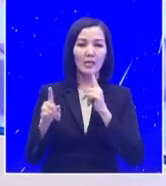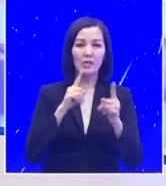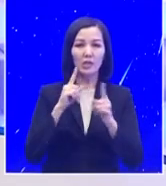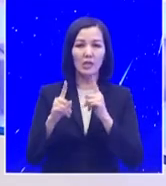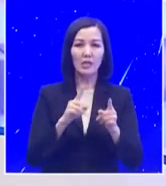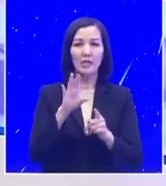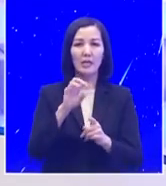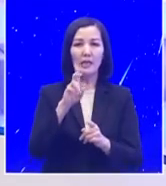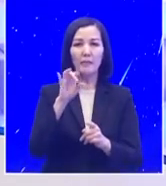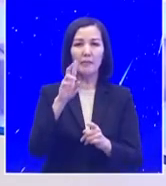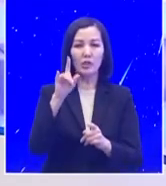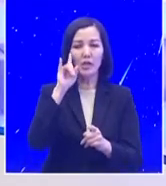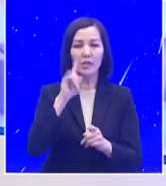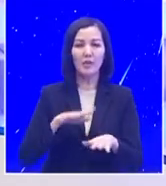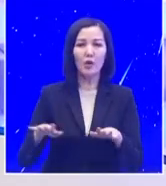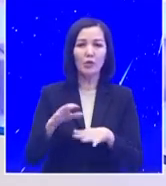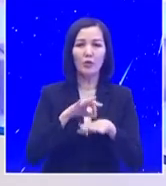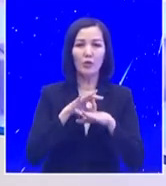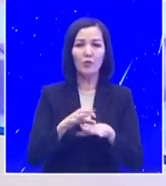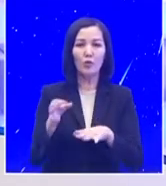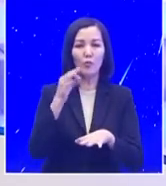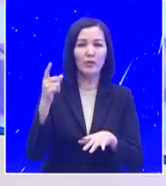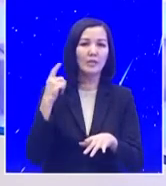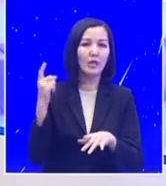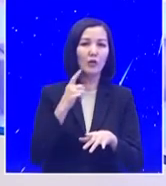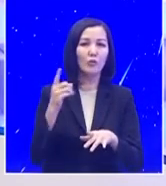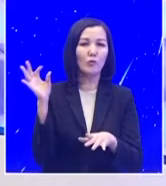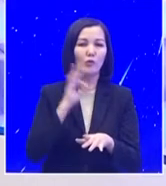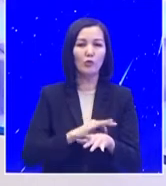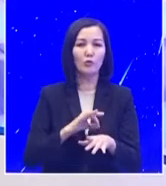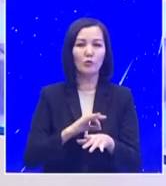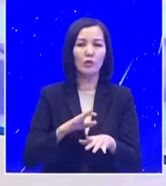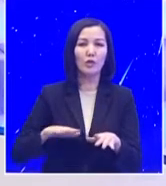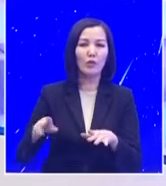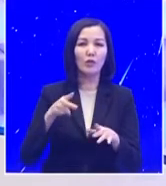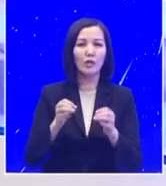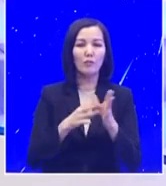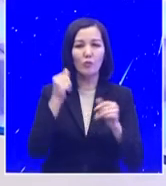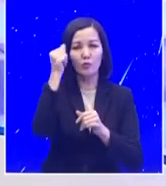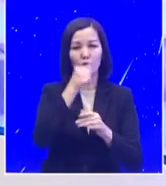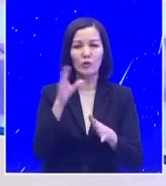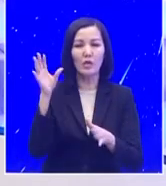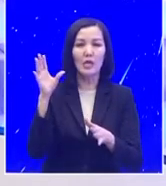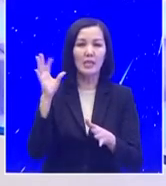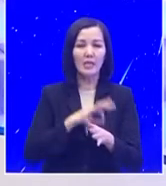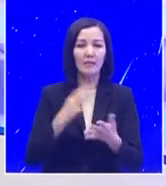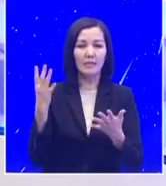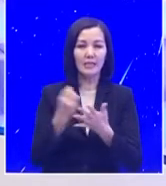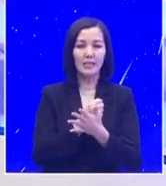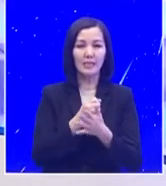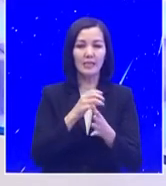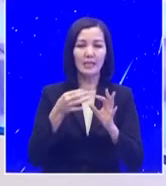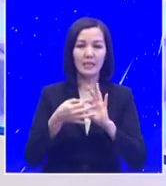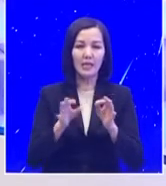Қорытынды есептік жиын Еңбекші Қазақ ауданында да өтті. Облыс экономикасына сүбелі үлес қосып отырған аудан 2019 жылғы табыстарды